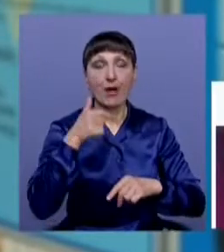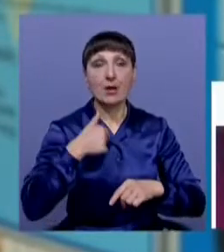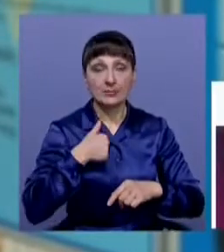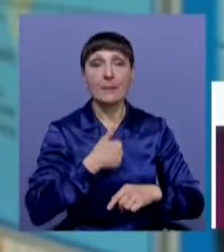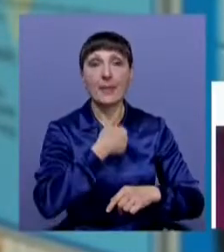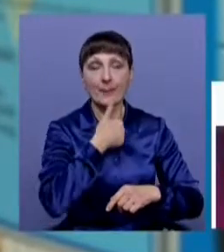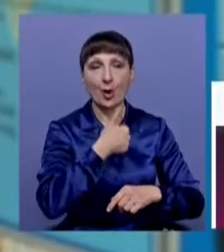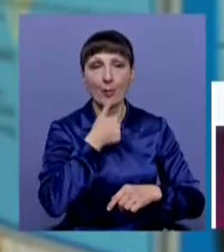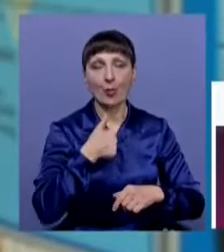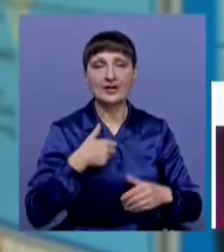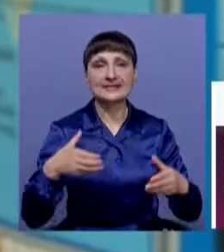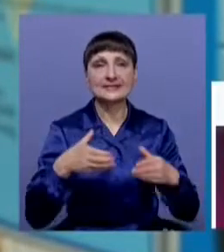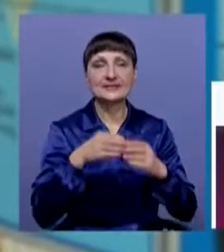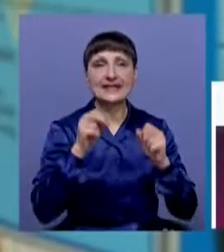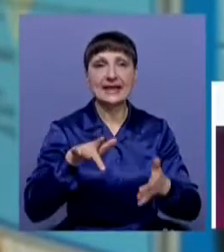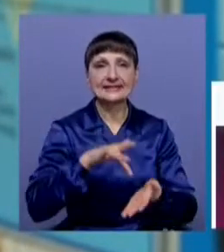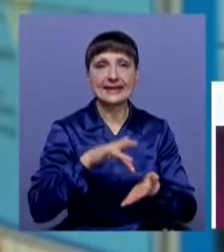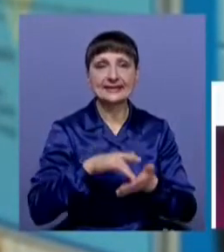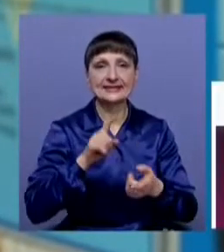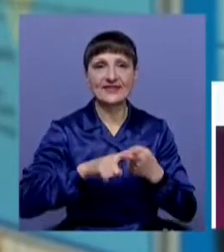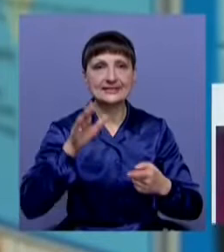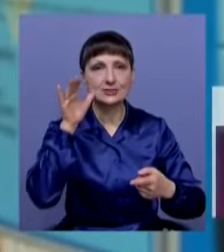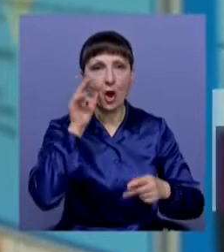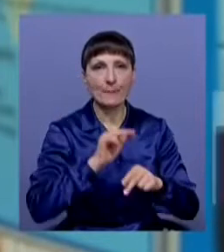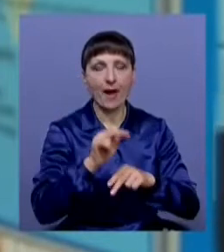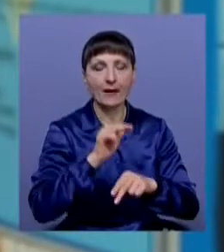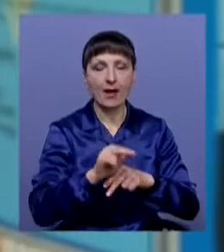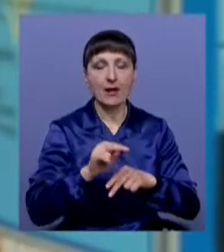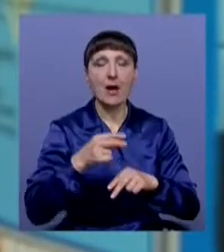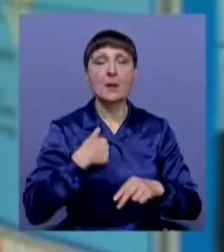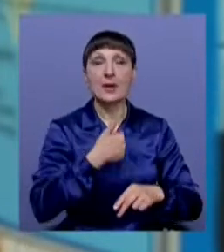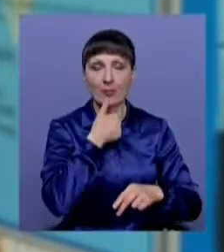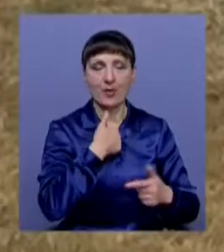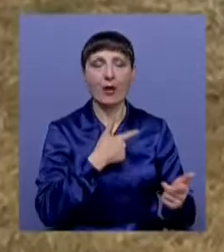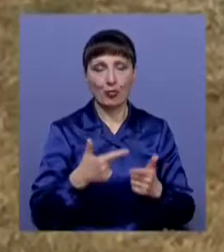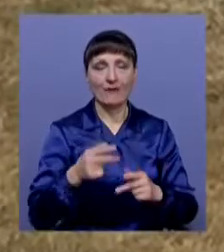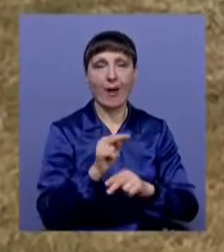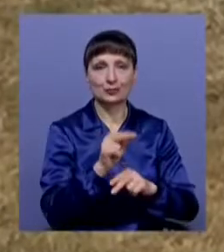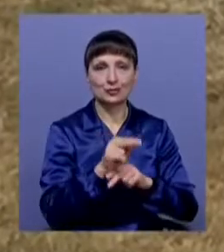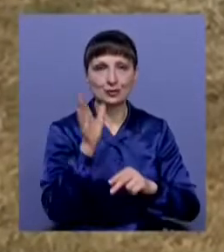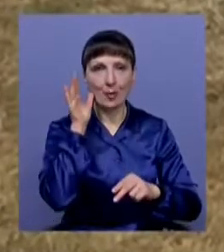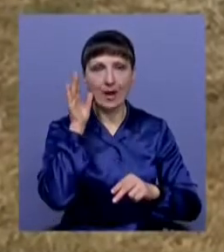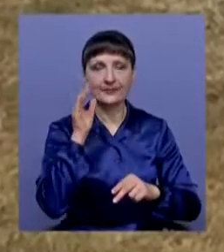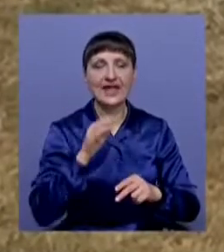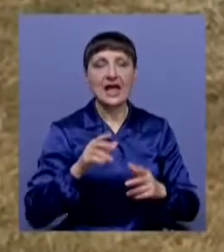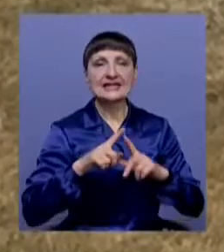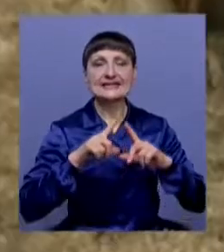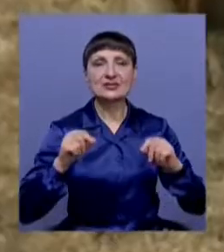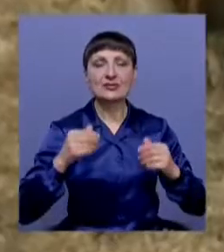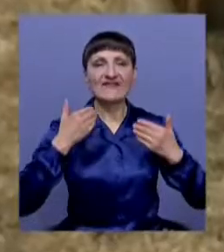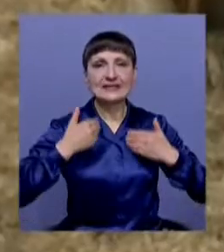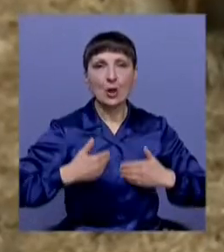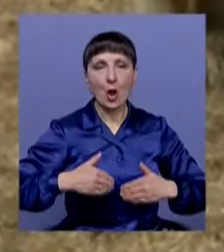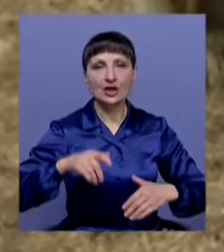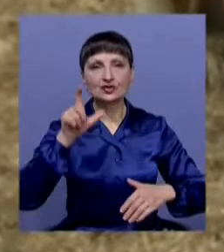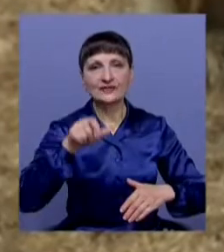нас кинологический центр данные направления, мы готовы обучить. Между тем, в Институте физиологии человека и